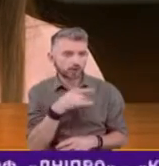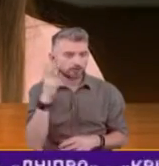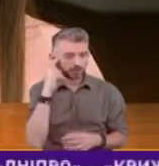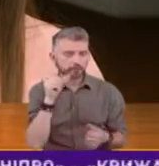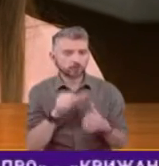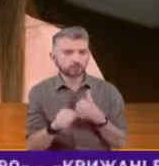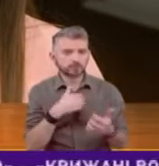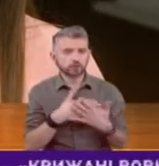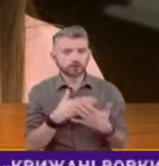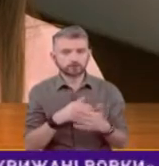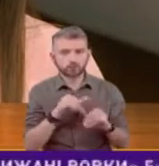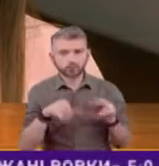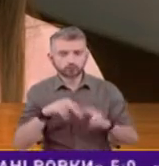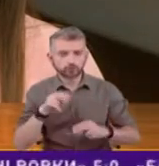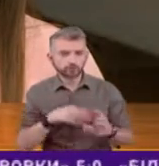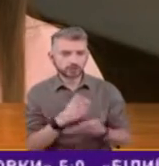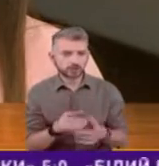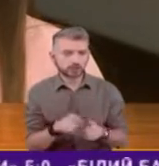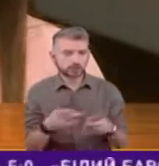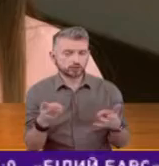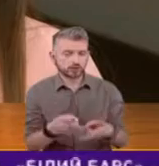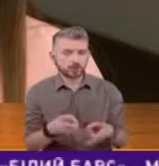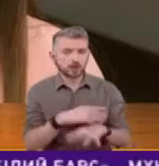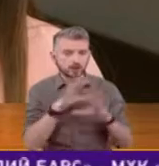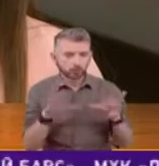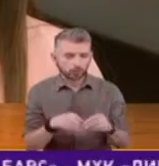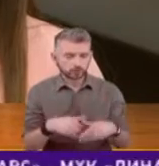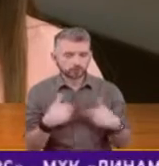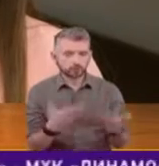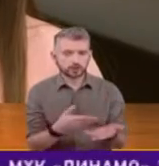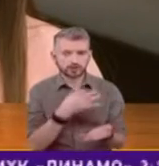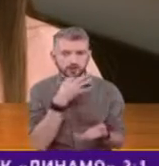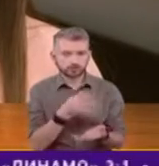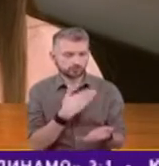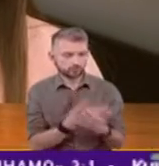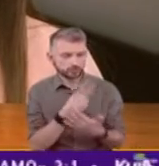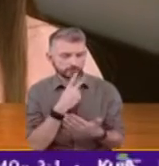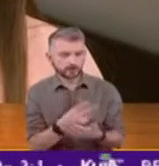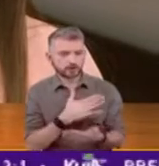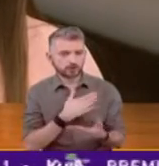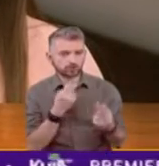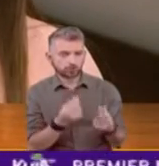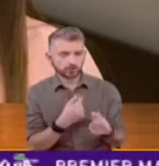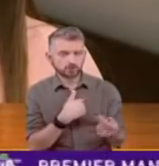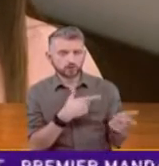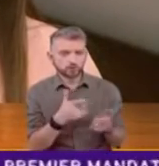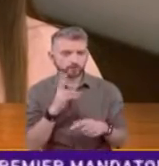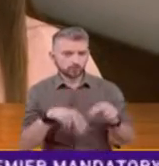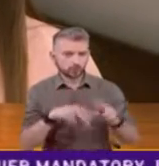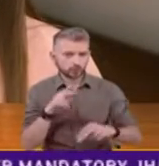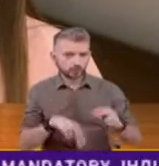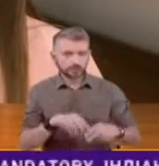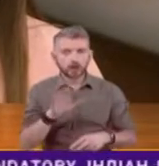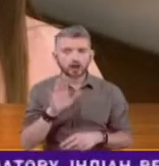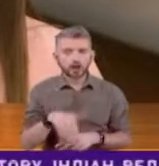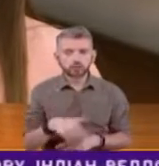особливо, які активно розбудовуються, є така потреба. Комплексно подайте, скажіть, дивіться, от ось наші кошти, ми готові, ми будуємо. А